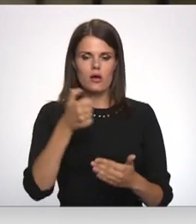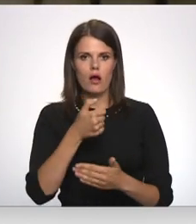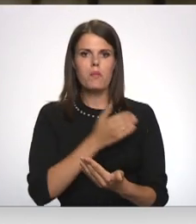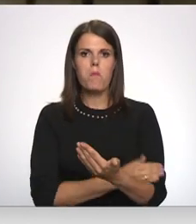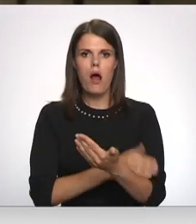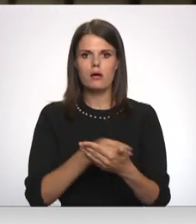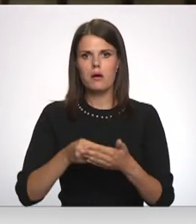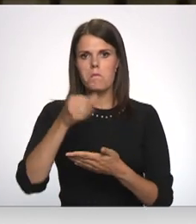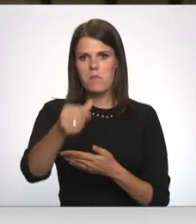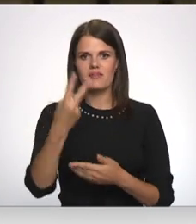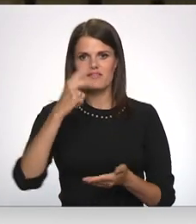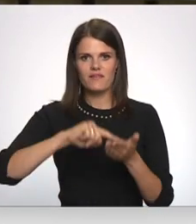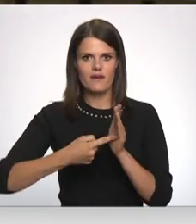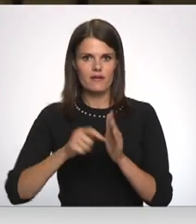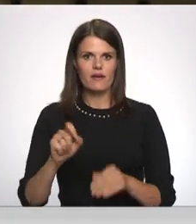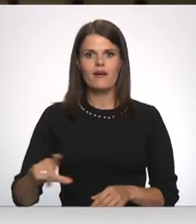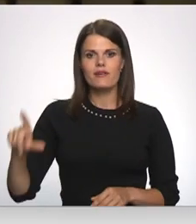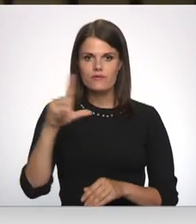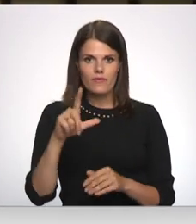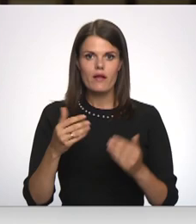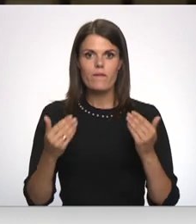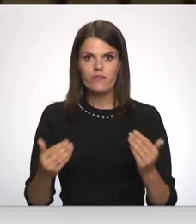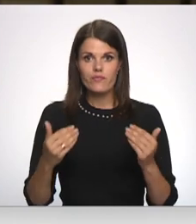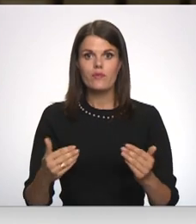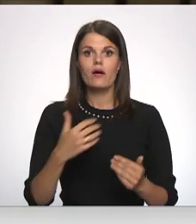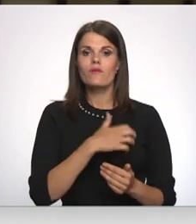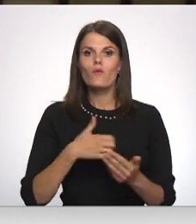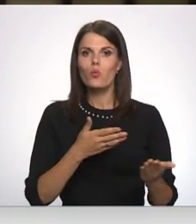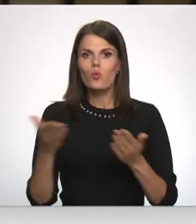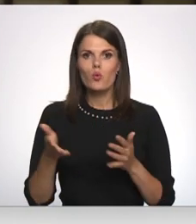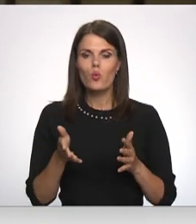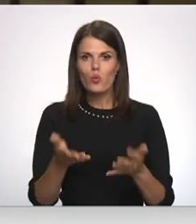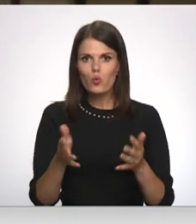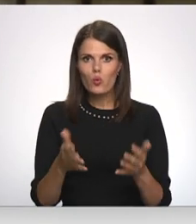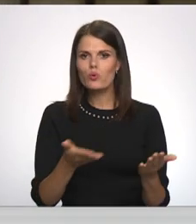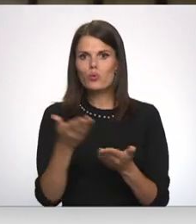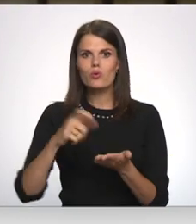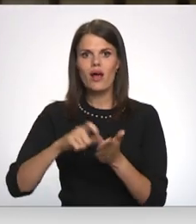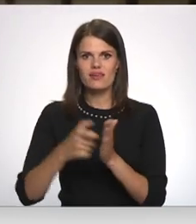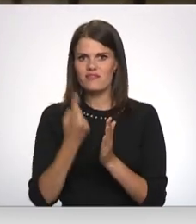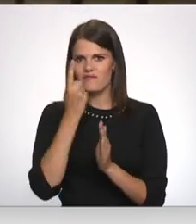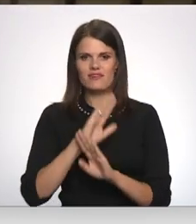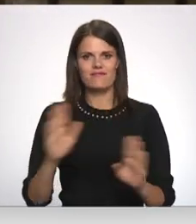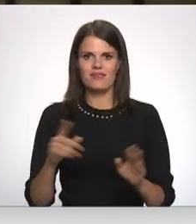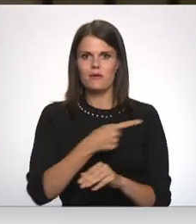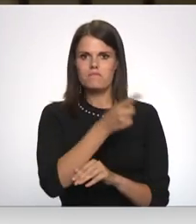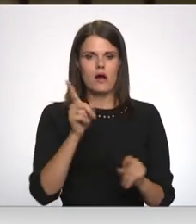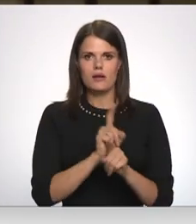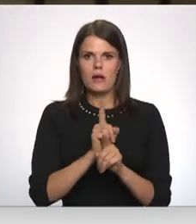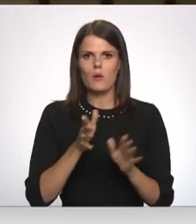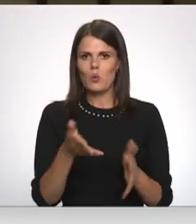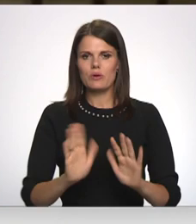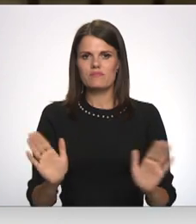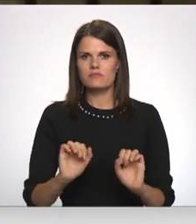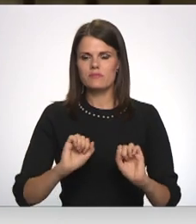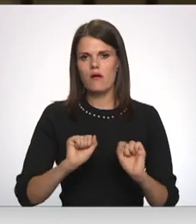reizes vairāk. Tagad tikai nepieciešamu iekurini, kurā istabā dzīvo un pārējais tāpat paliek,